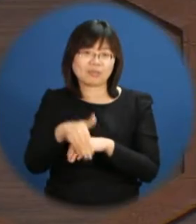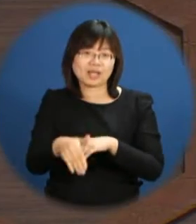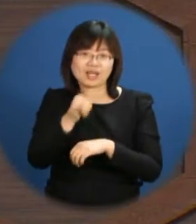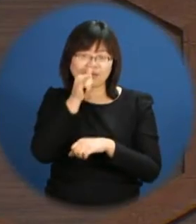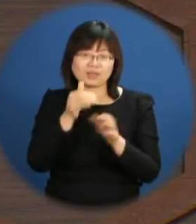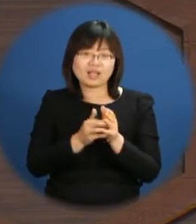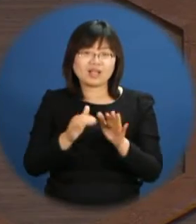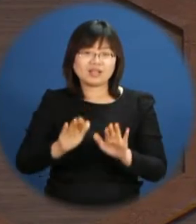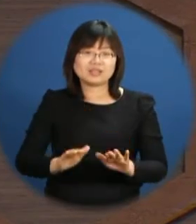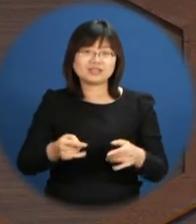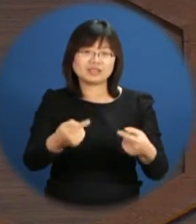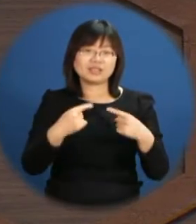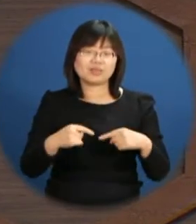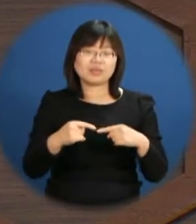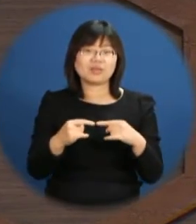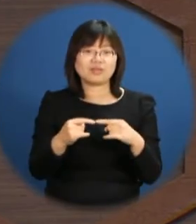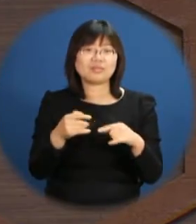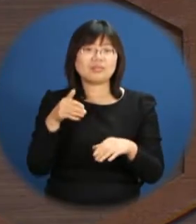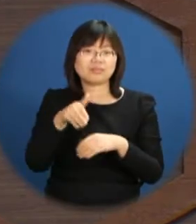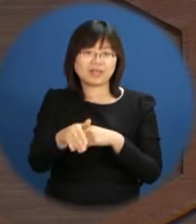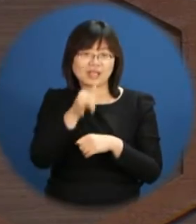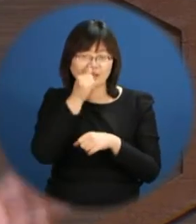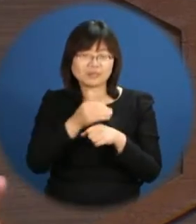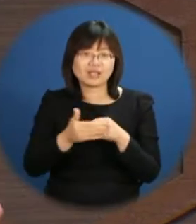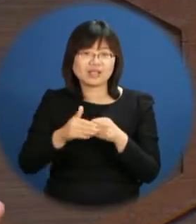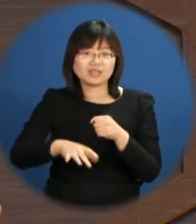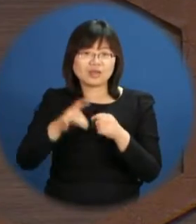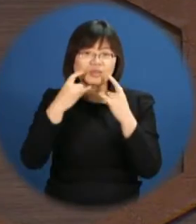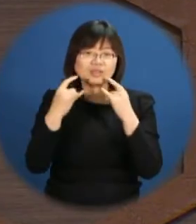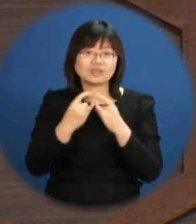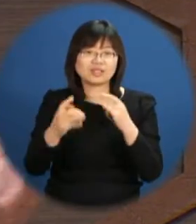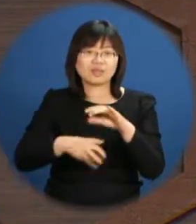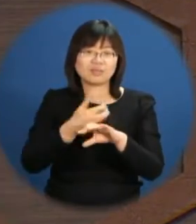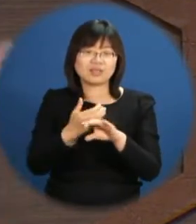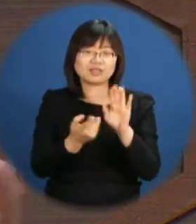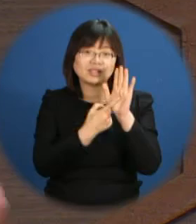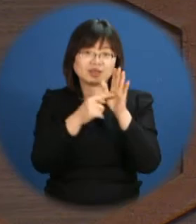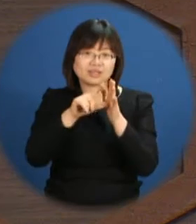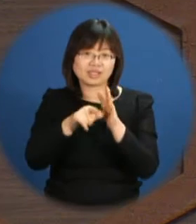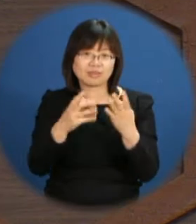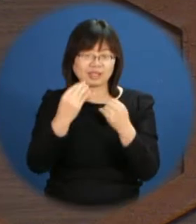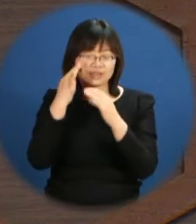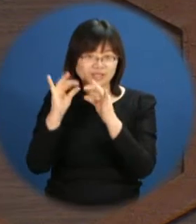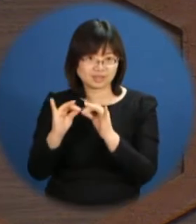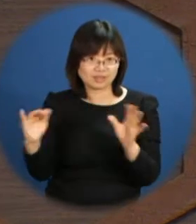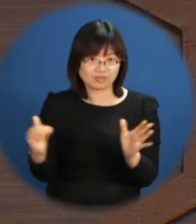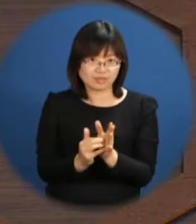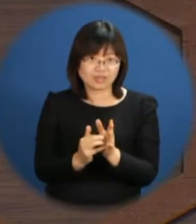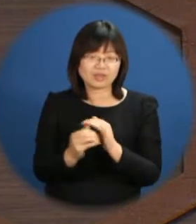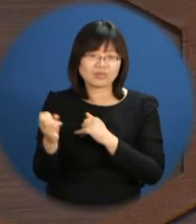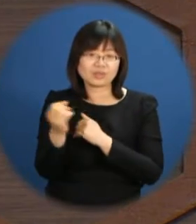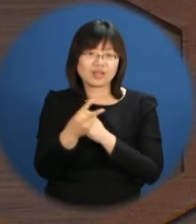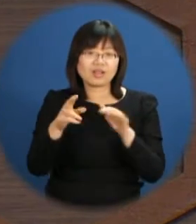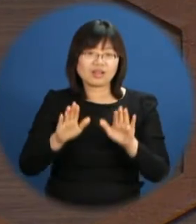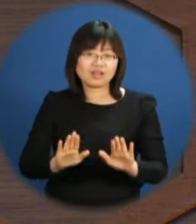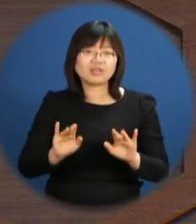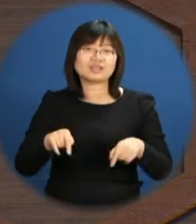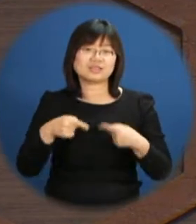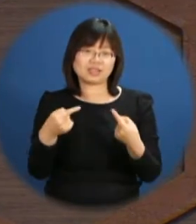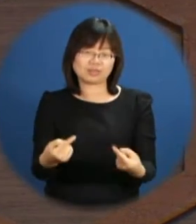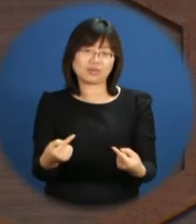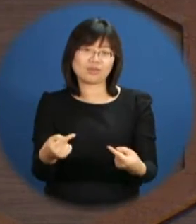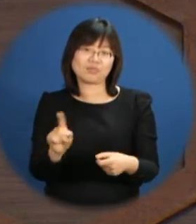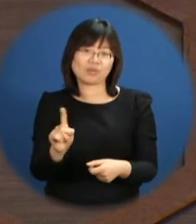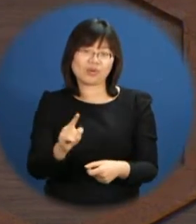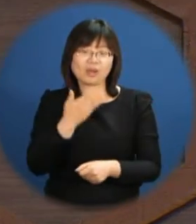현실 참여 파 였구요 그래서 처음에 프랑스 혁명이 일어났을 때 많은 찬성을 했고 또 현실 참여를 뭐